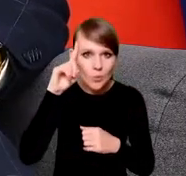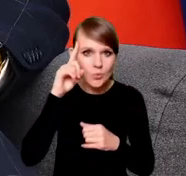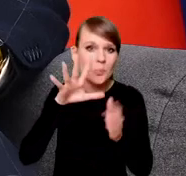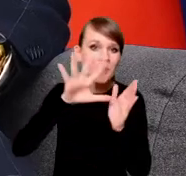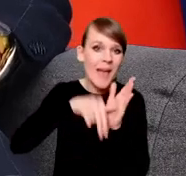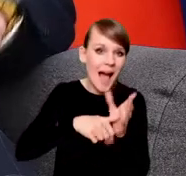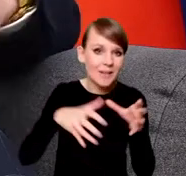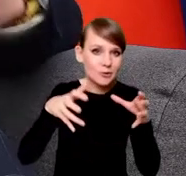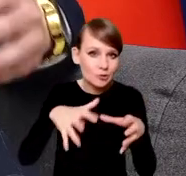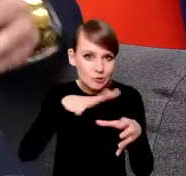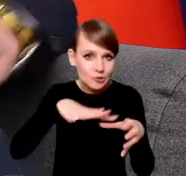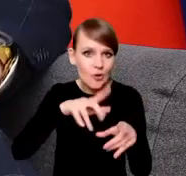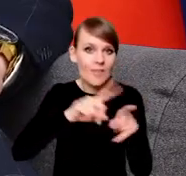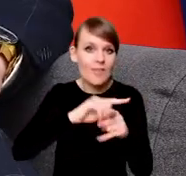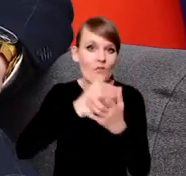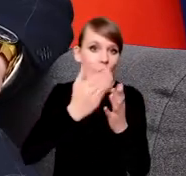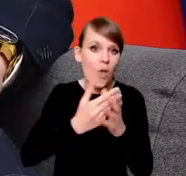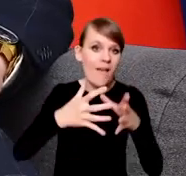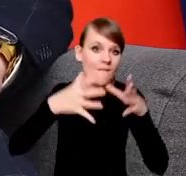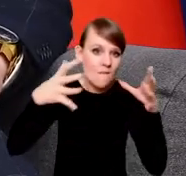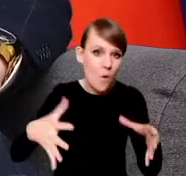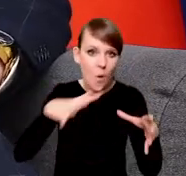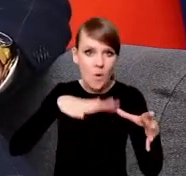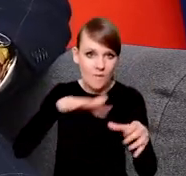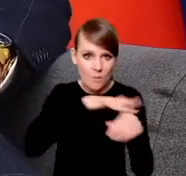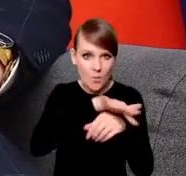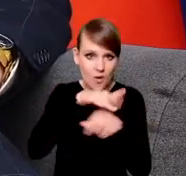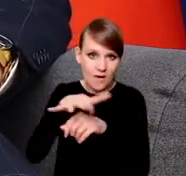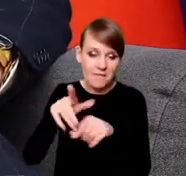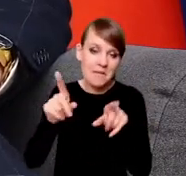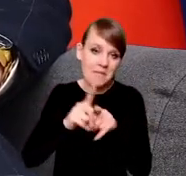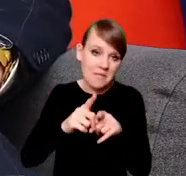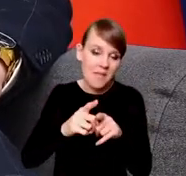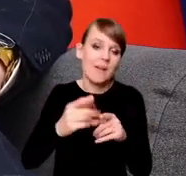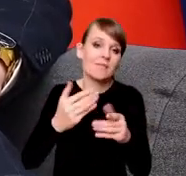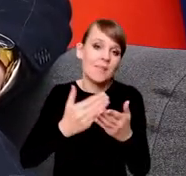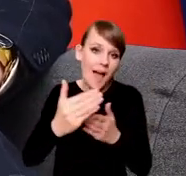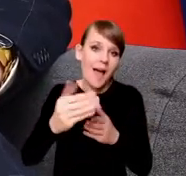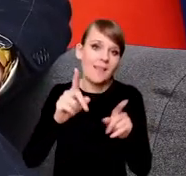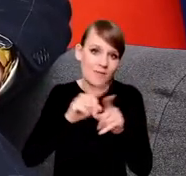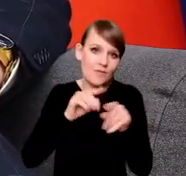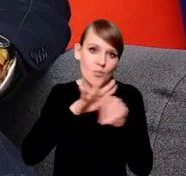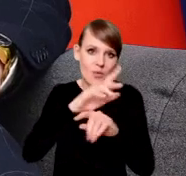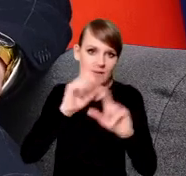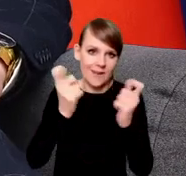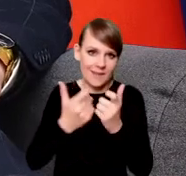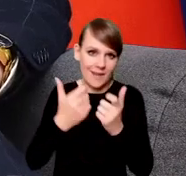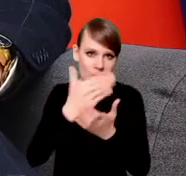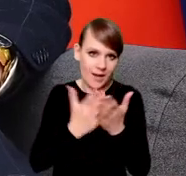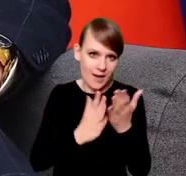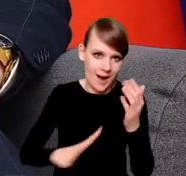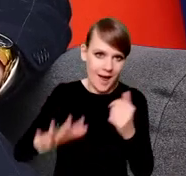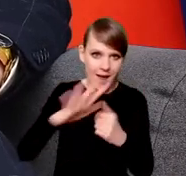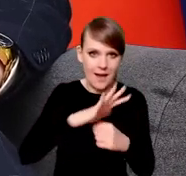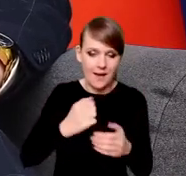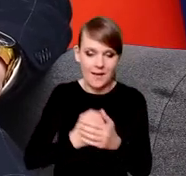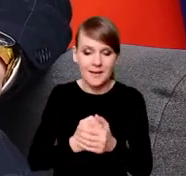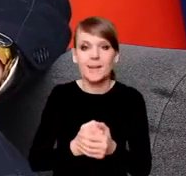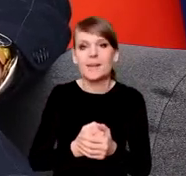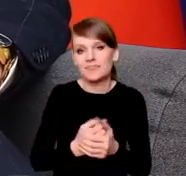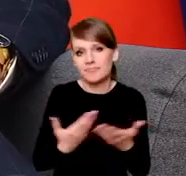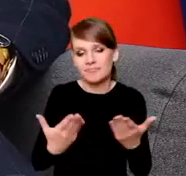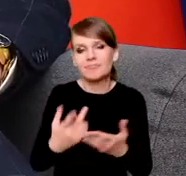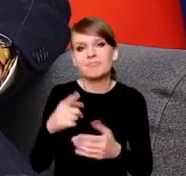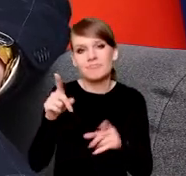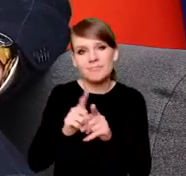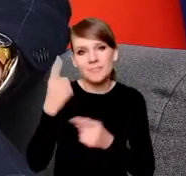i to wojewódzkie, a dopiero później pewnie społeczeństwo krajowe. Więc myślę, że od takiej próby zdefiniowania tego warto też